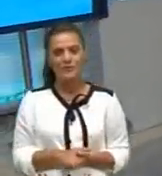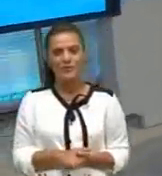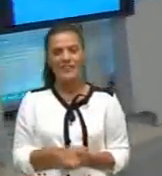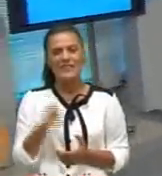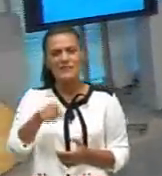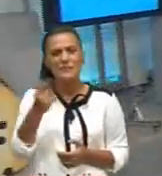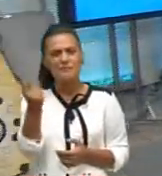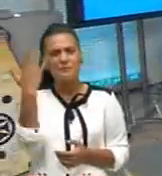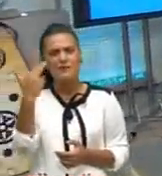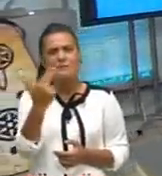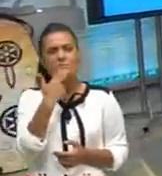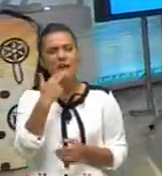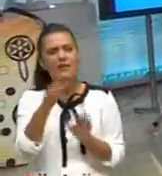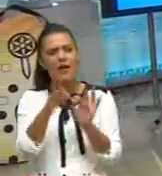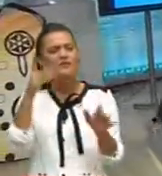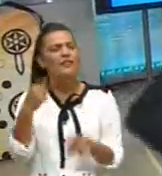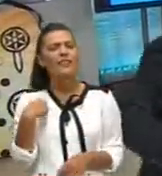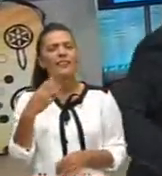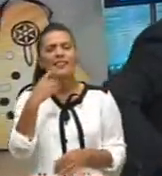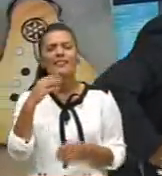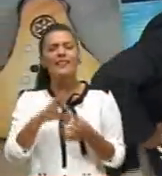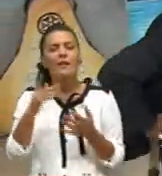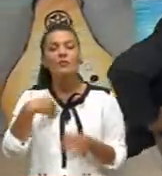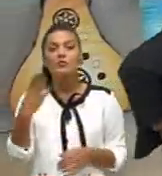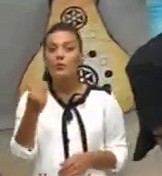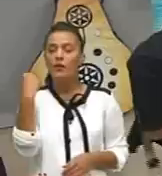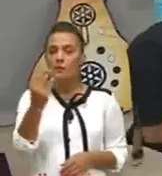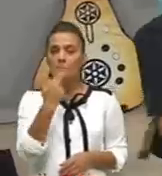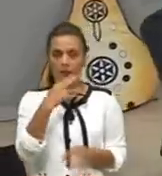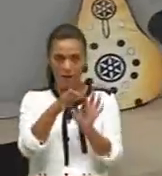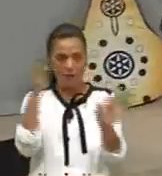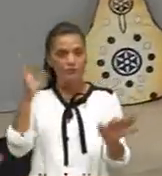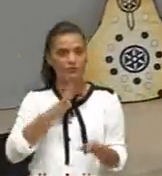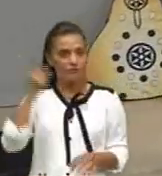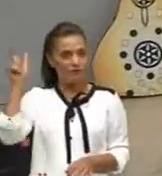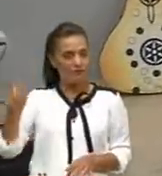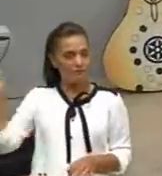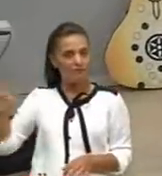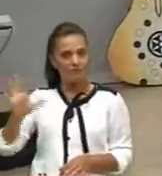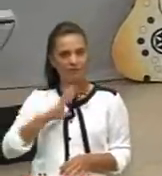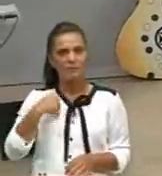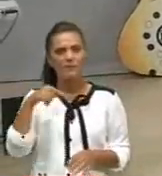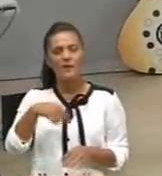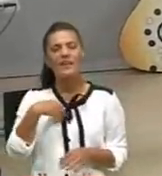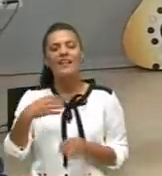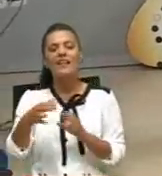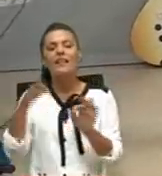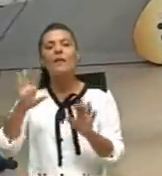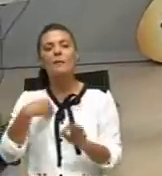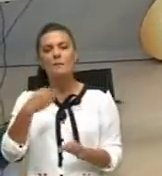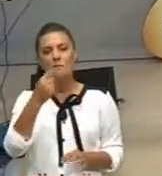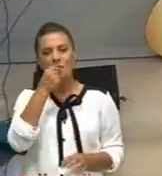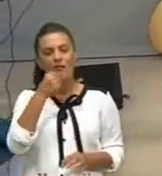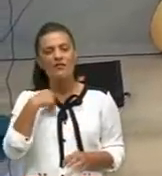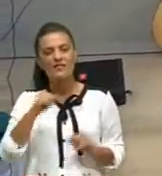Şimdi biraz önce bayan okçulardan ne haber dediniz. Çok iyi bayan okçularımız var. Evet. Ben bunu takmayayım mikrofona zarar tamam, verebilirim. Tamam. Şurada